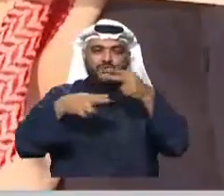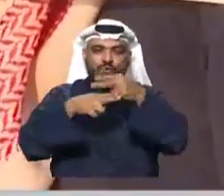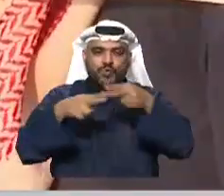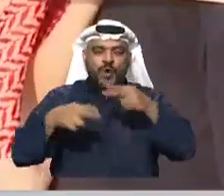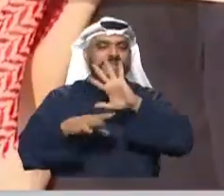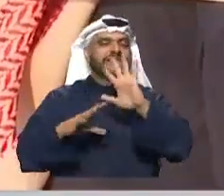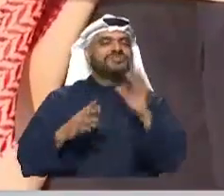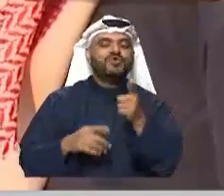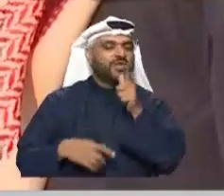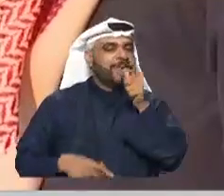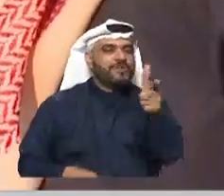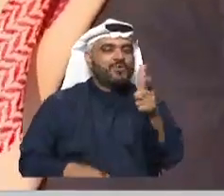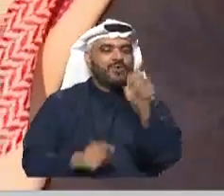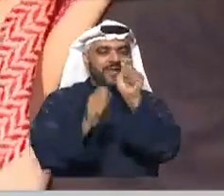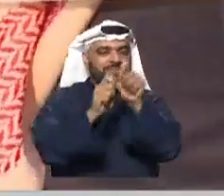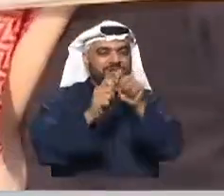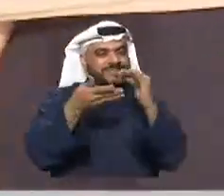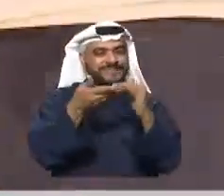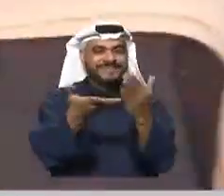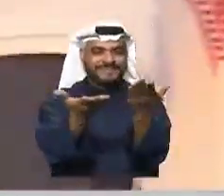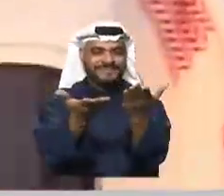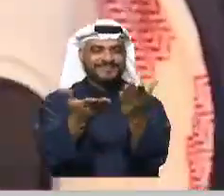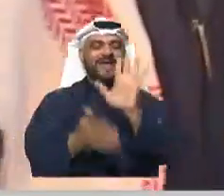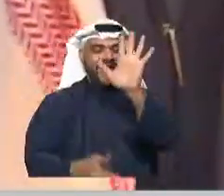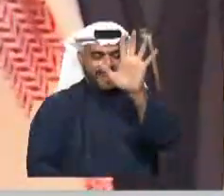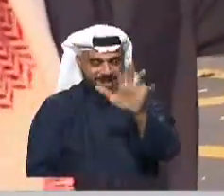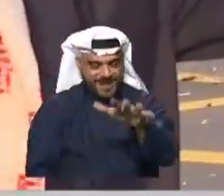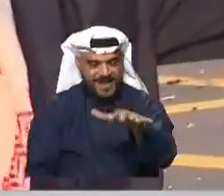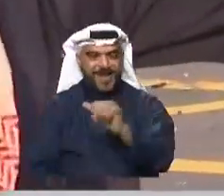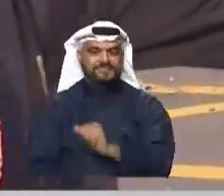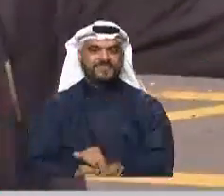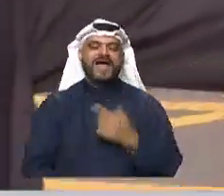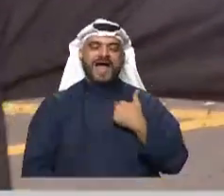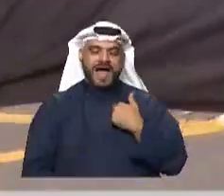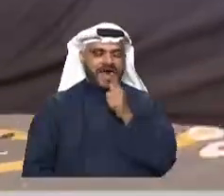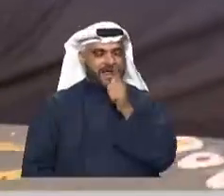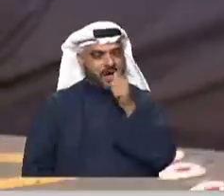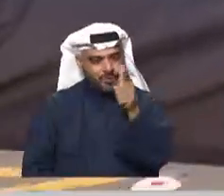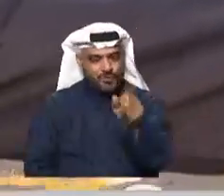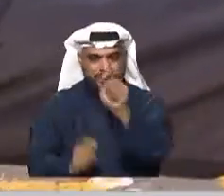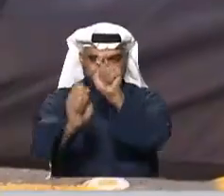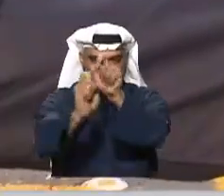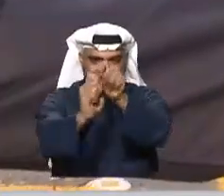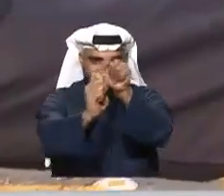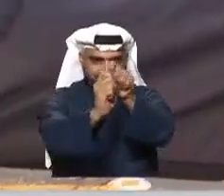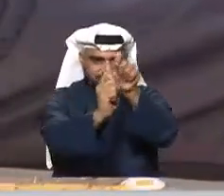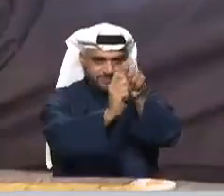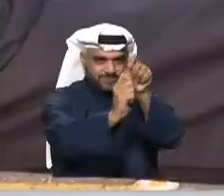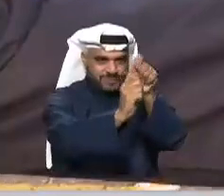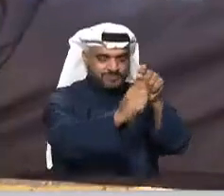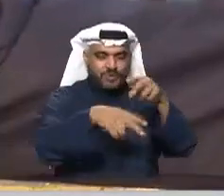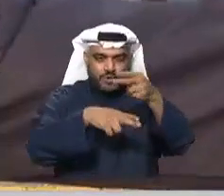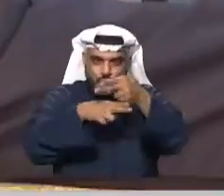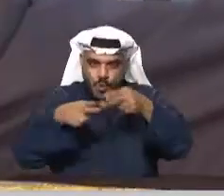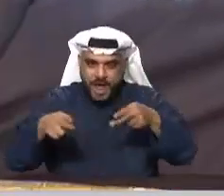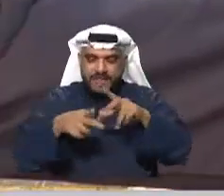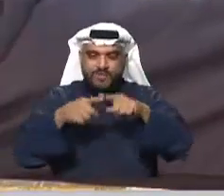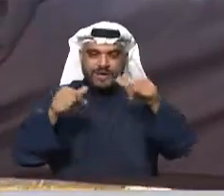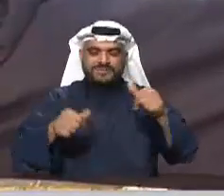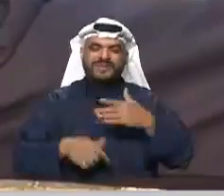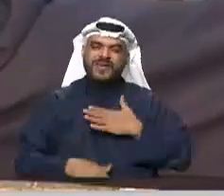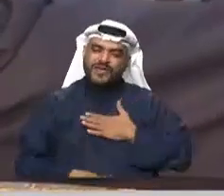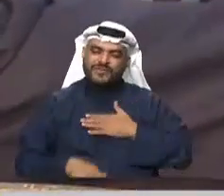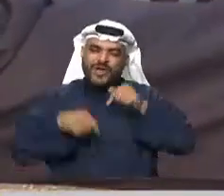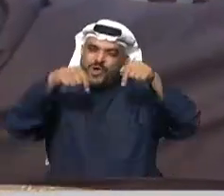من منفذ العبدلي في دوله الكويت؟ نعم صحيح، أنا أبي أوجه كلمة للجمهور الكويتي والخليجي. يسامحونا